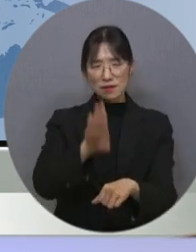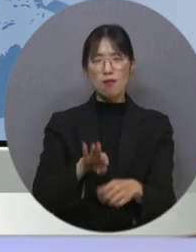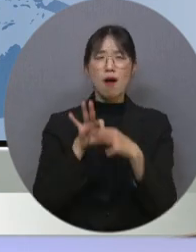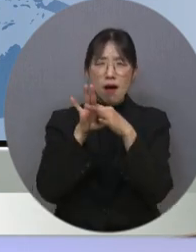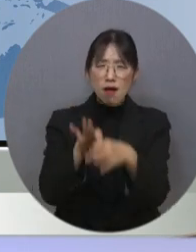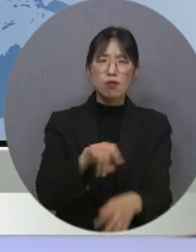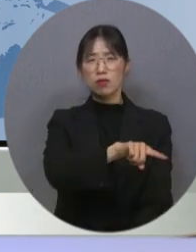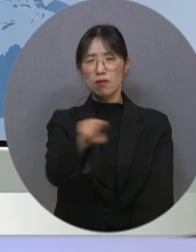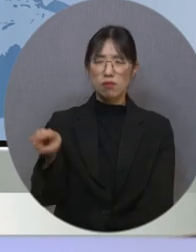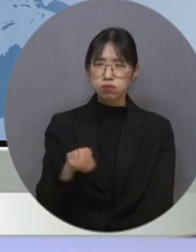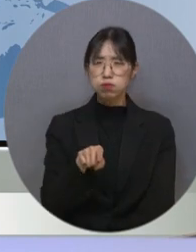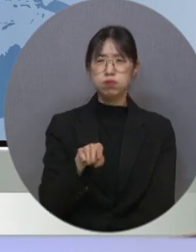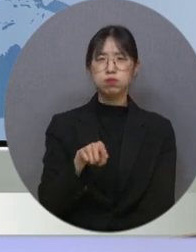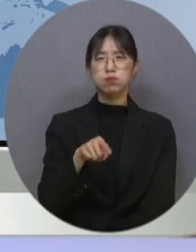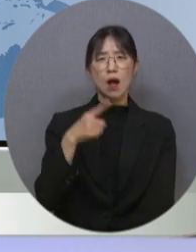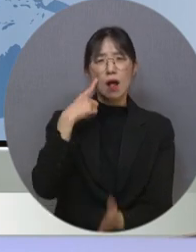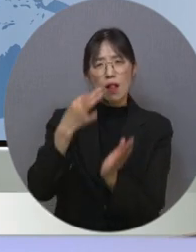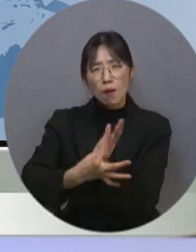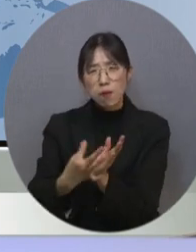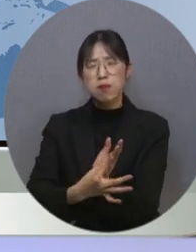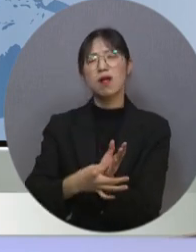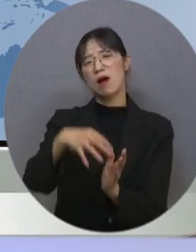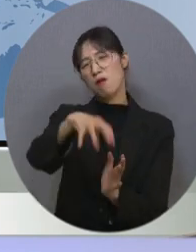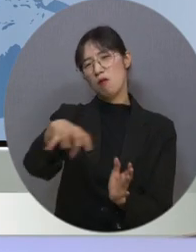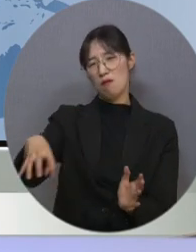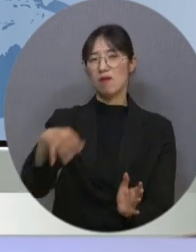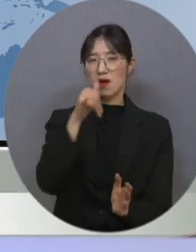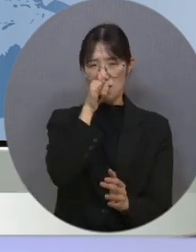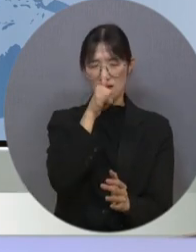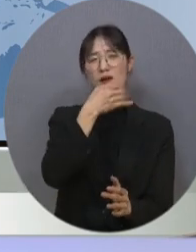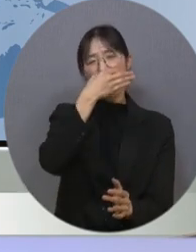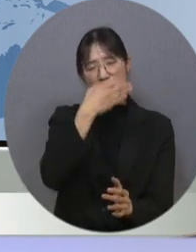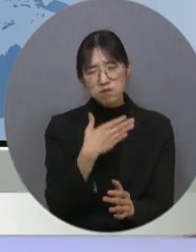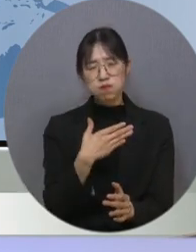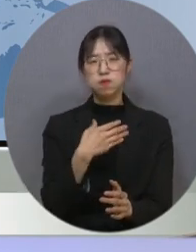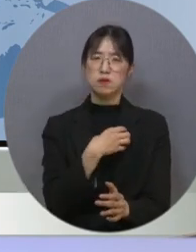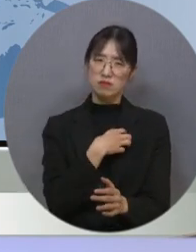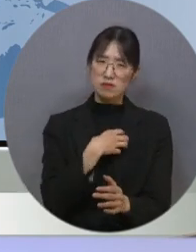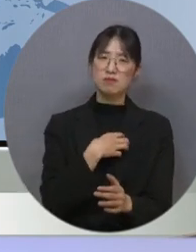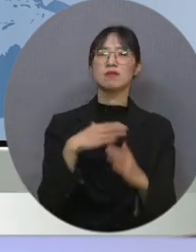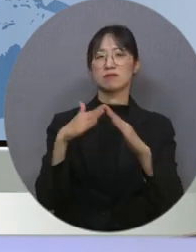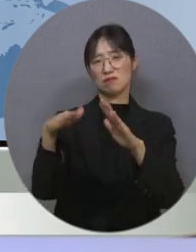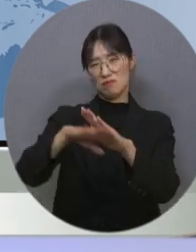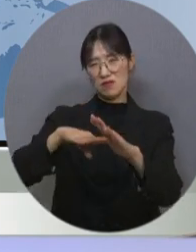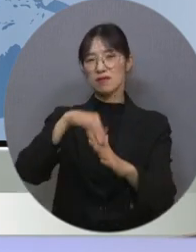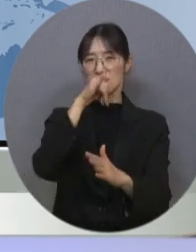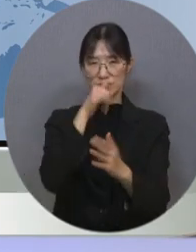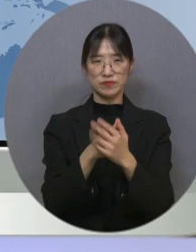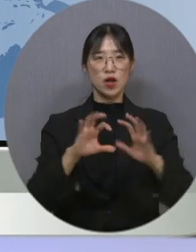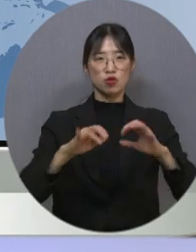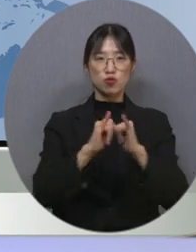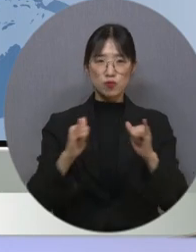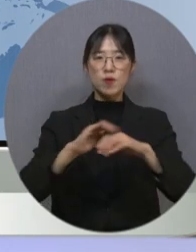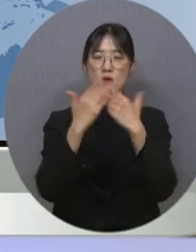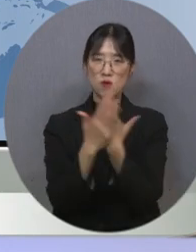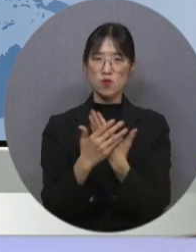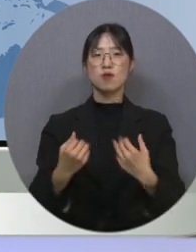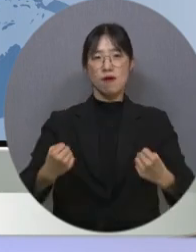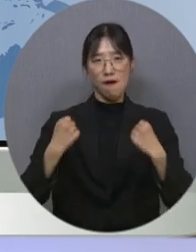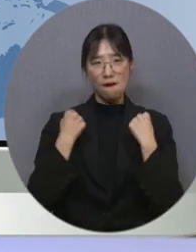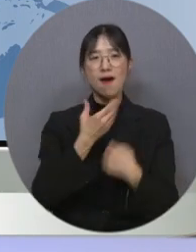여전히 손길이 미치지 못하는 복지사각지대가 존재해 힘들어하는 위기 가구가 있는데요 국민 모두가